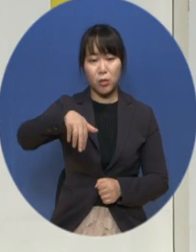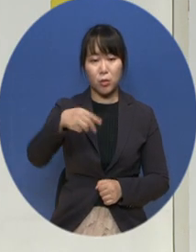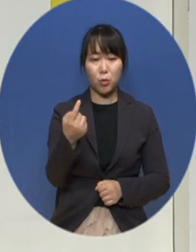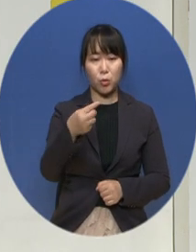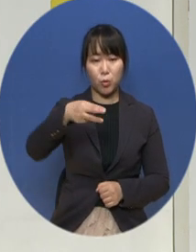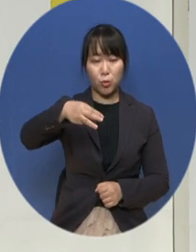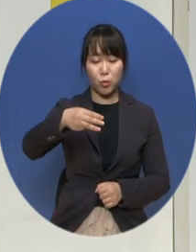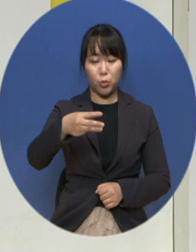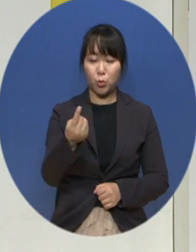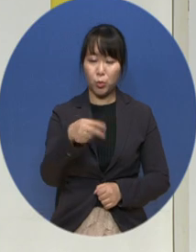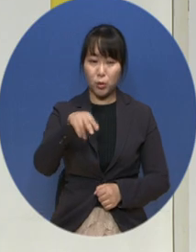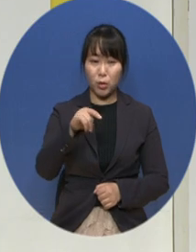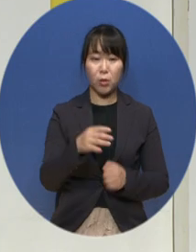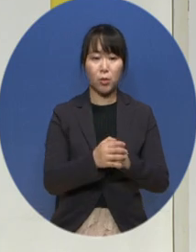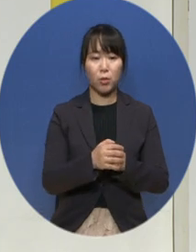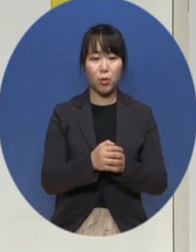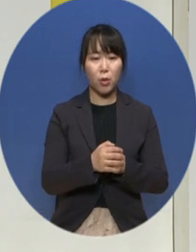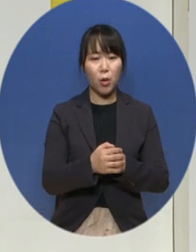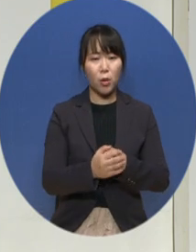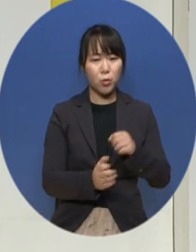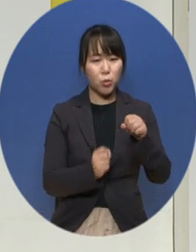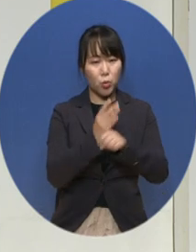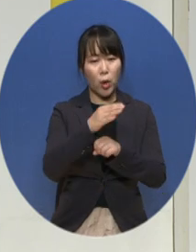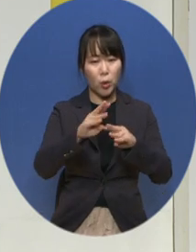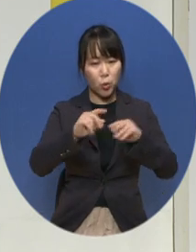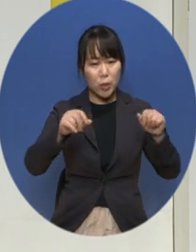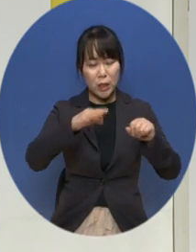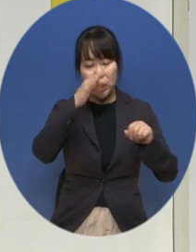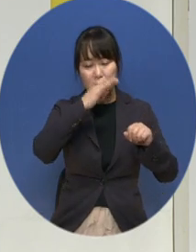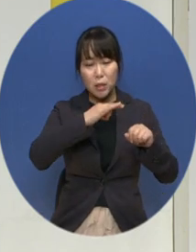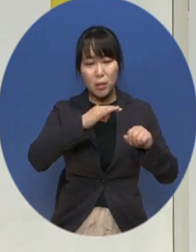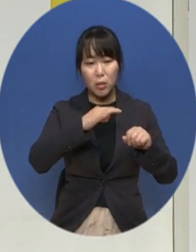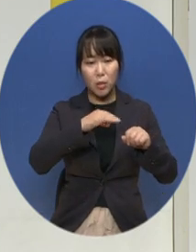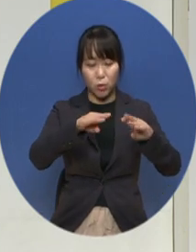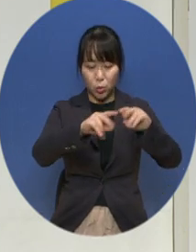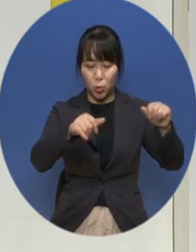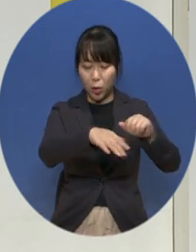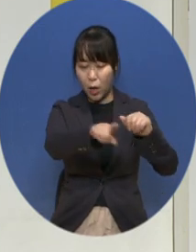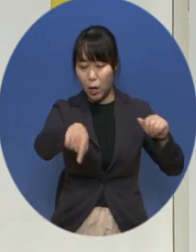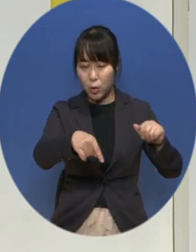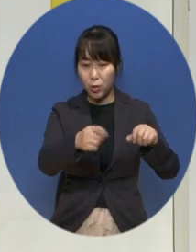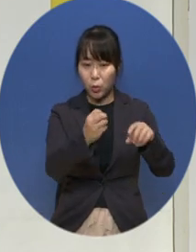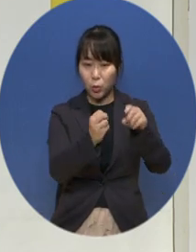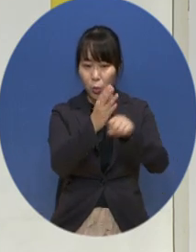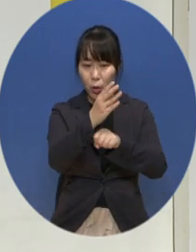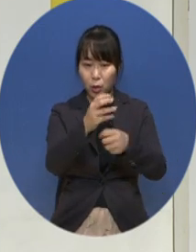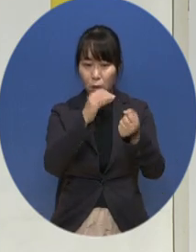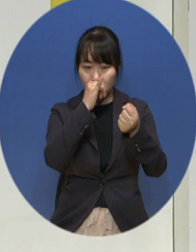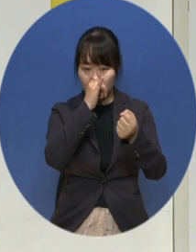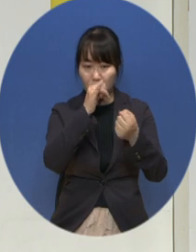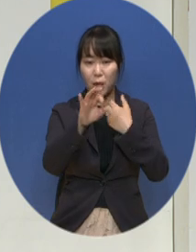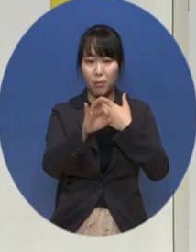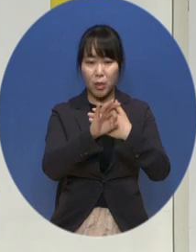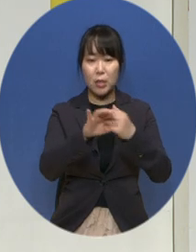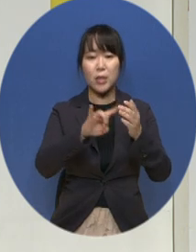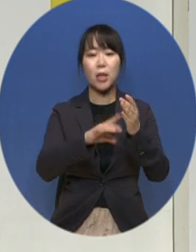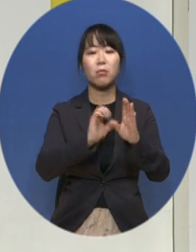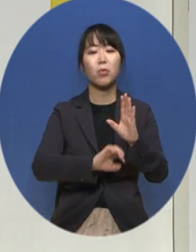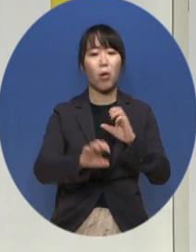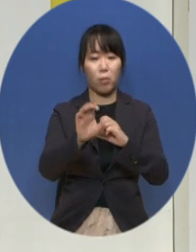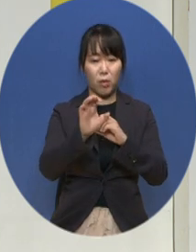초가 이득 초과 토지 토니를 초과해서 하고 있으면 세금을 더 부가되는